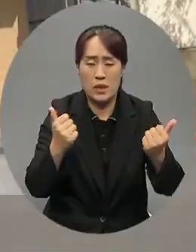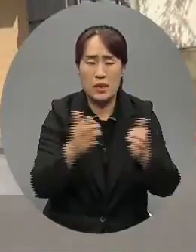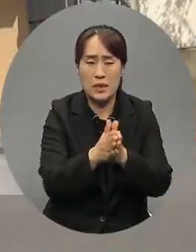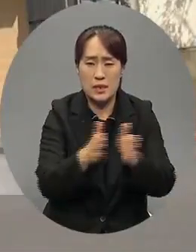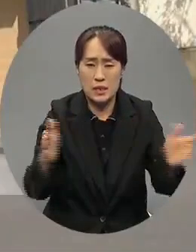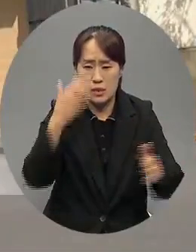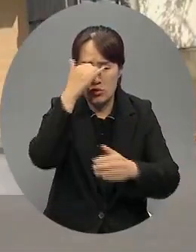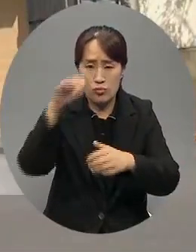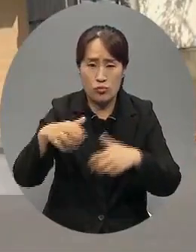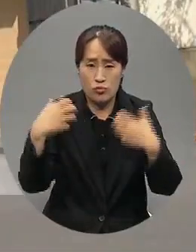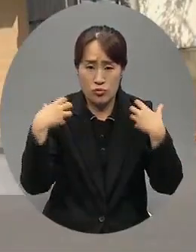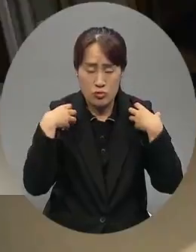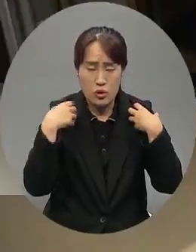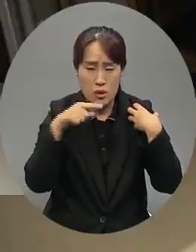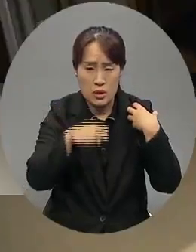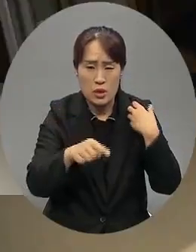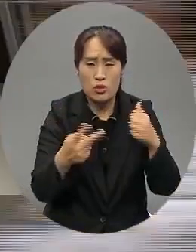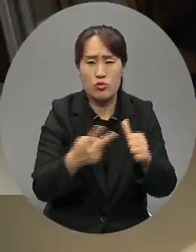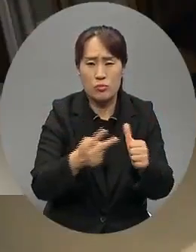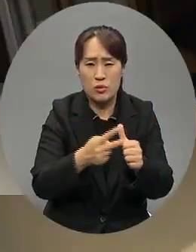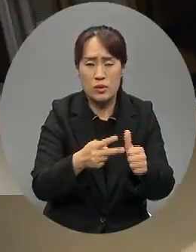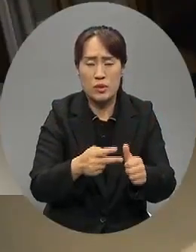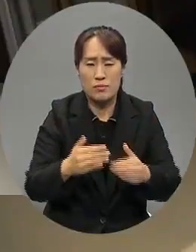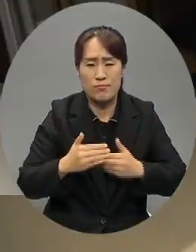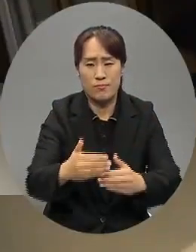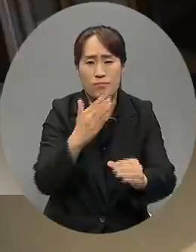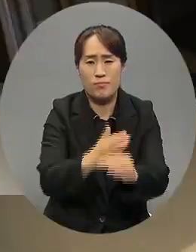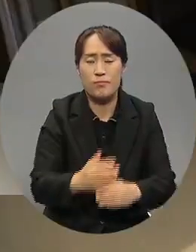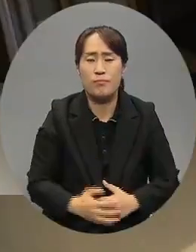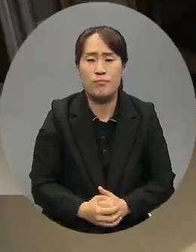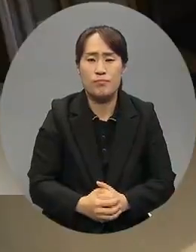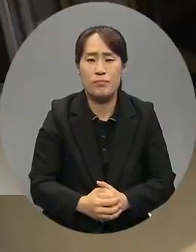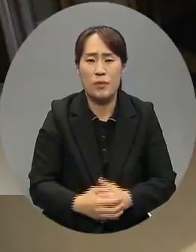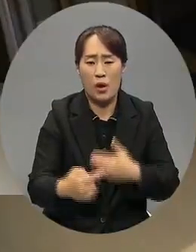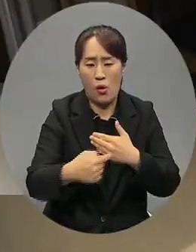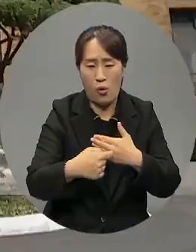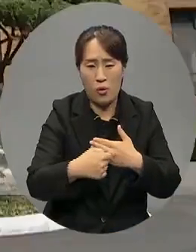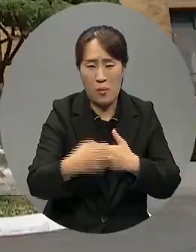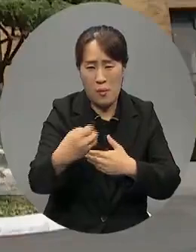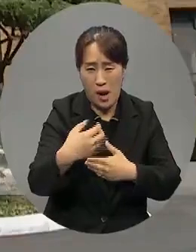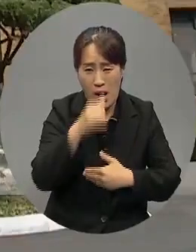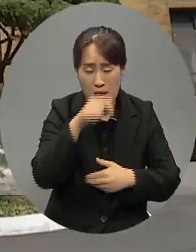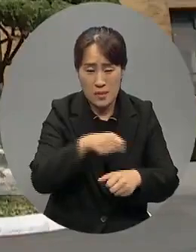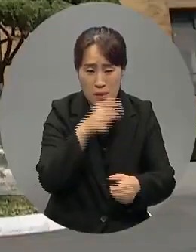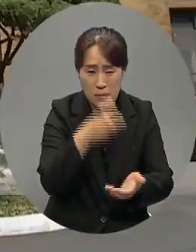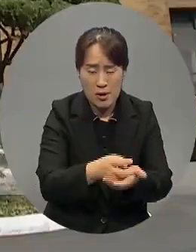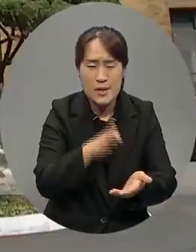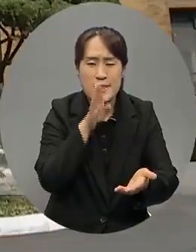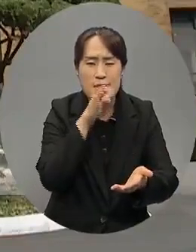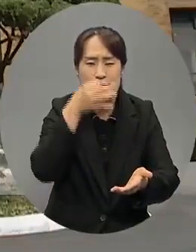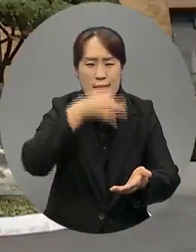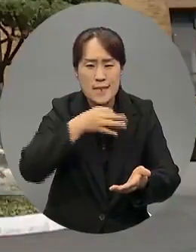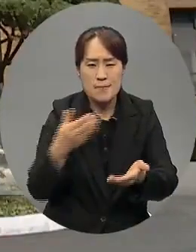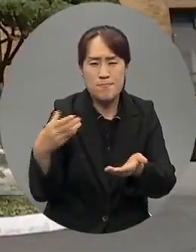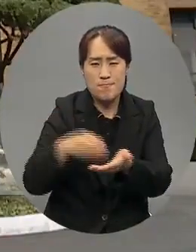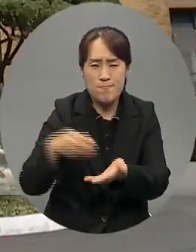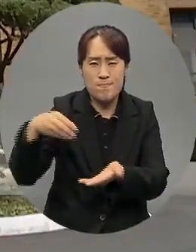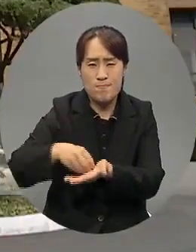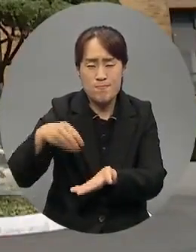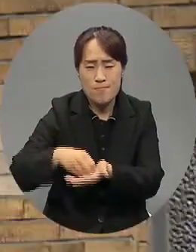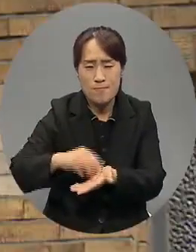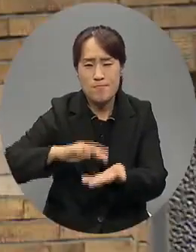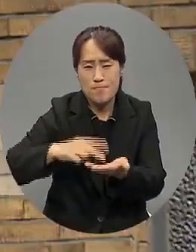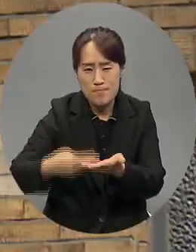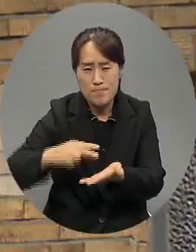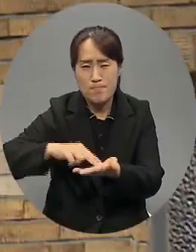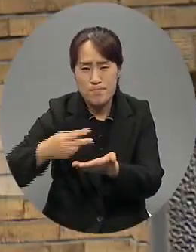동시에 충청북도가 2단계 작업에 들어갔습니다. 껍데기 지적을 받는 특별법에 실질적 특례 조항을 채우는